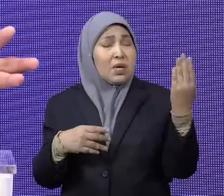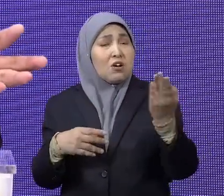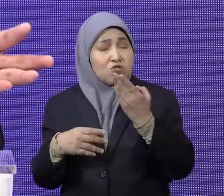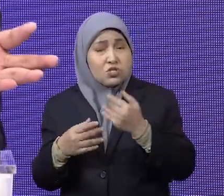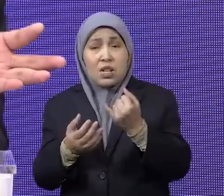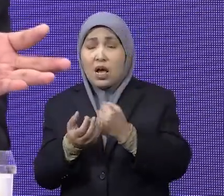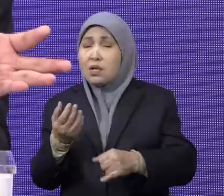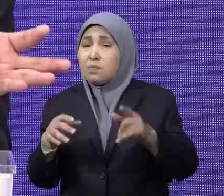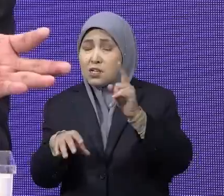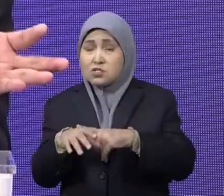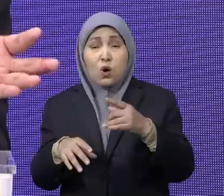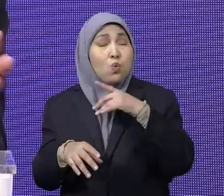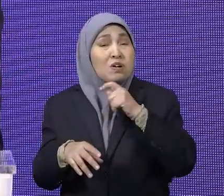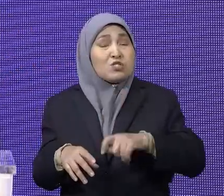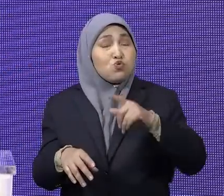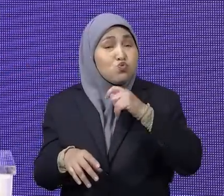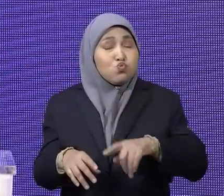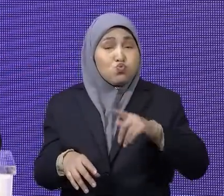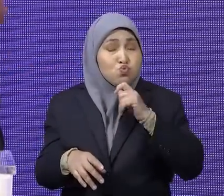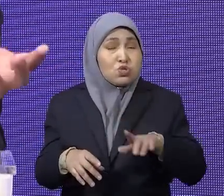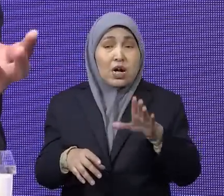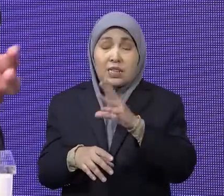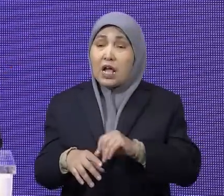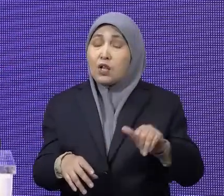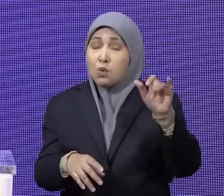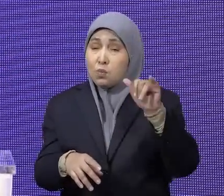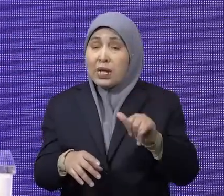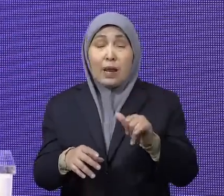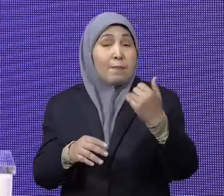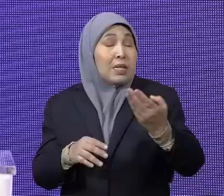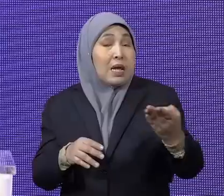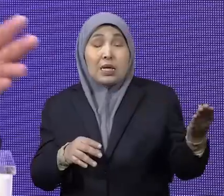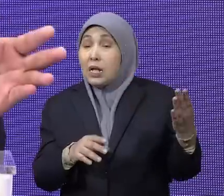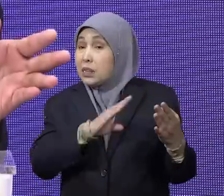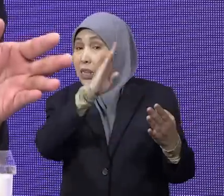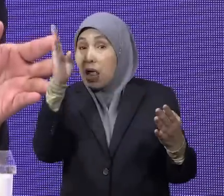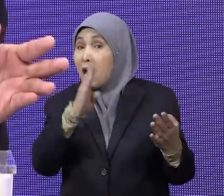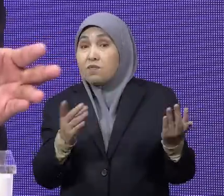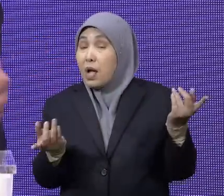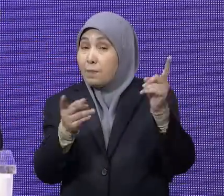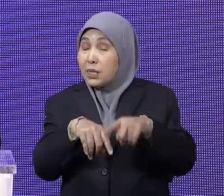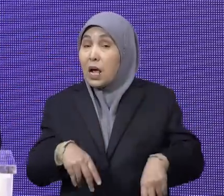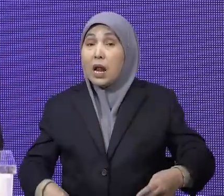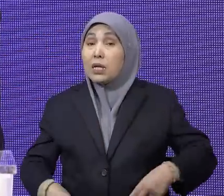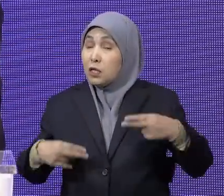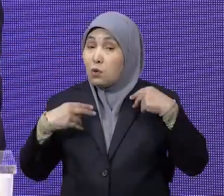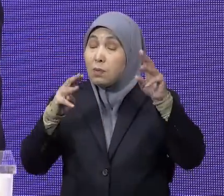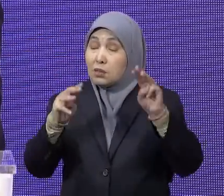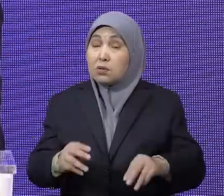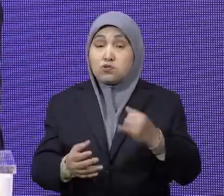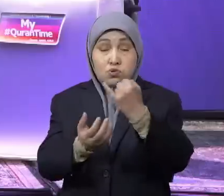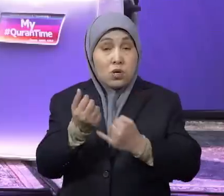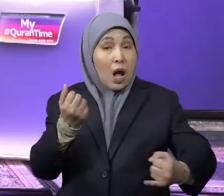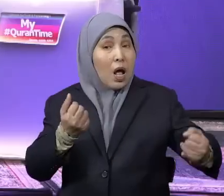lahir ketika mana usia tua. Tetapi untuk yakhluqu ma yasha, sesuatu benda yang memang tak pernah berlaku dalam hayat manusia, seorang anak